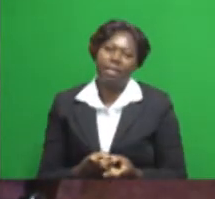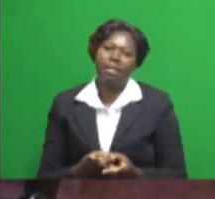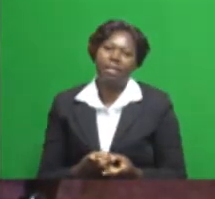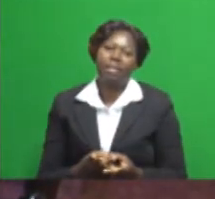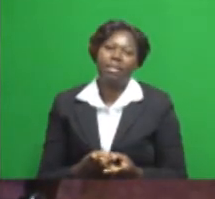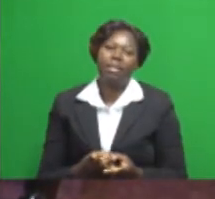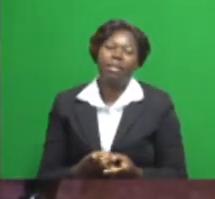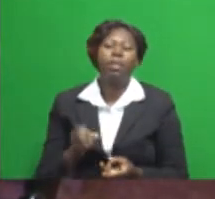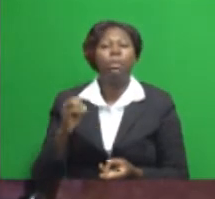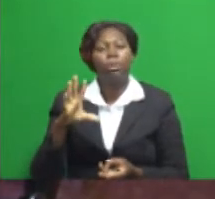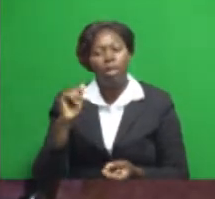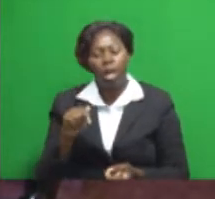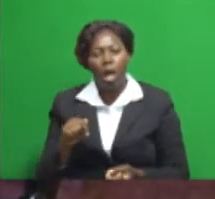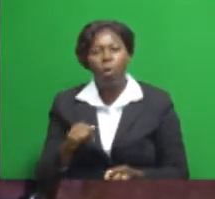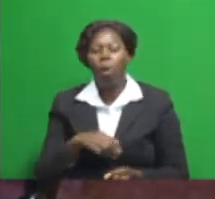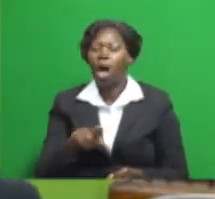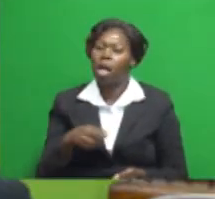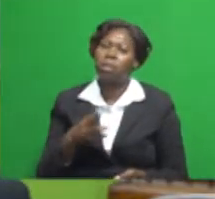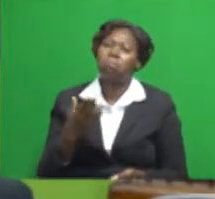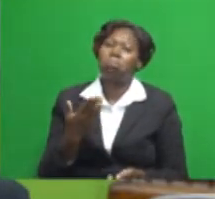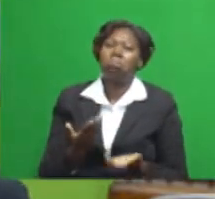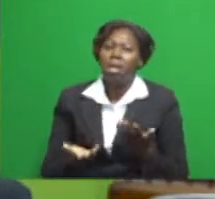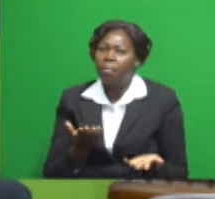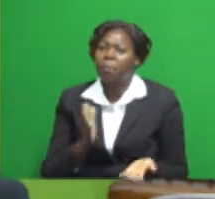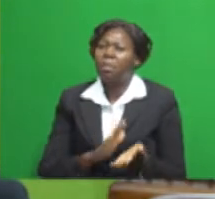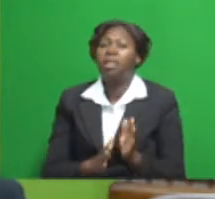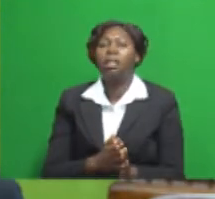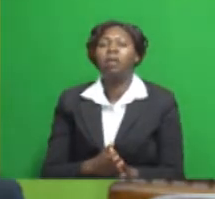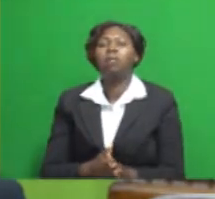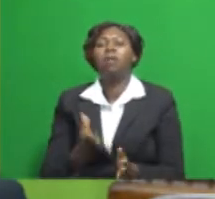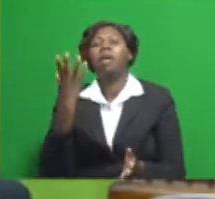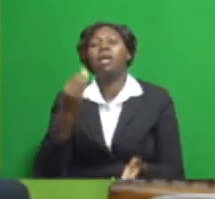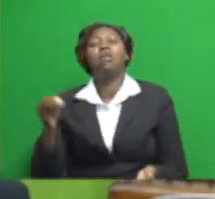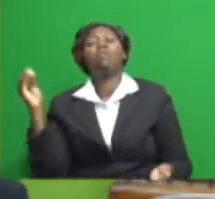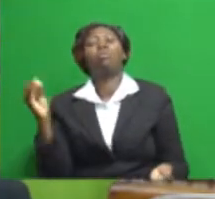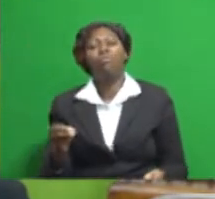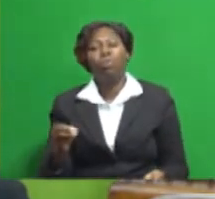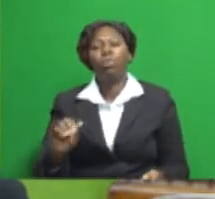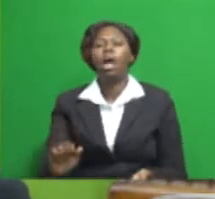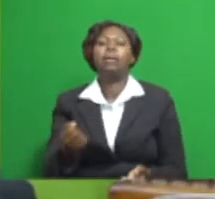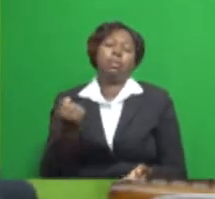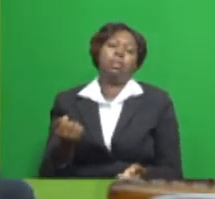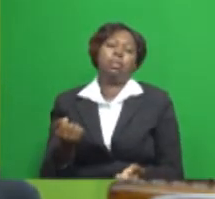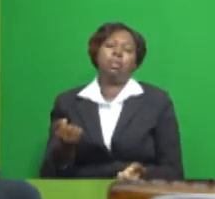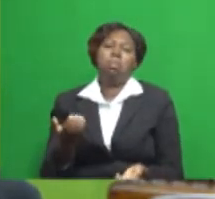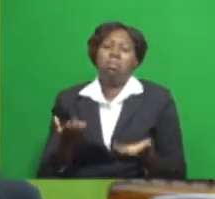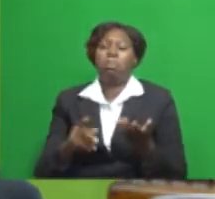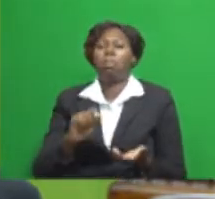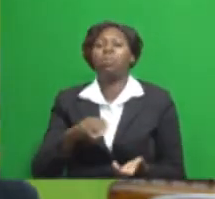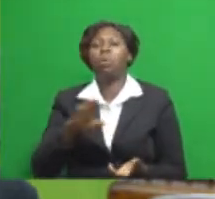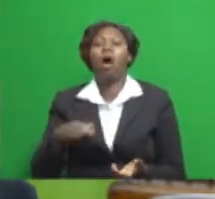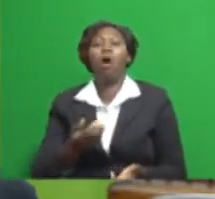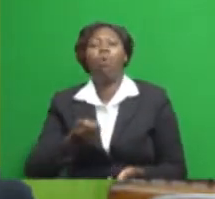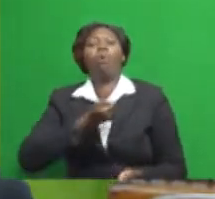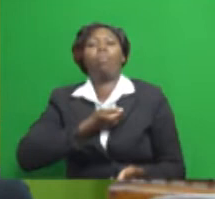isu sicha eto taza kupindura watunongo tezera pabasa. Batu avai mira pana mambo mukura ichikisa kudaro.